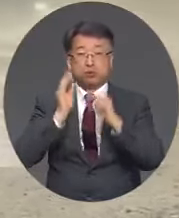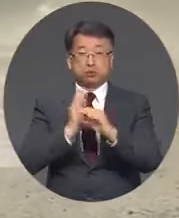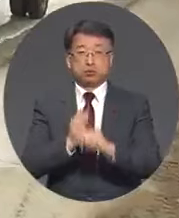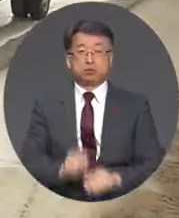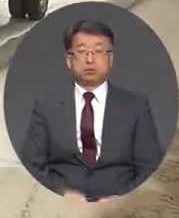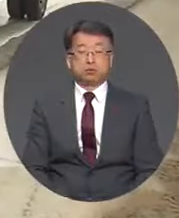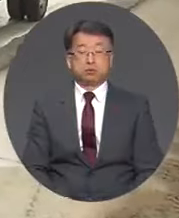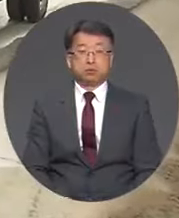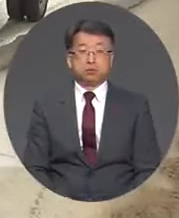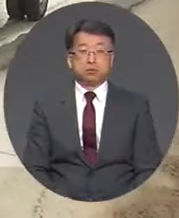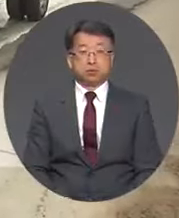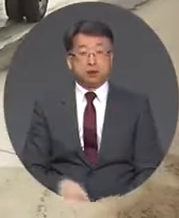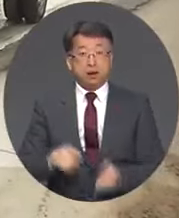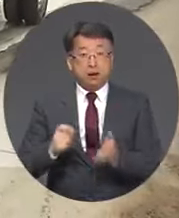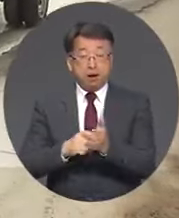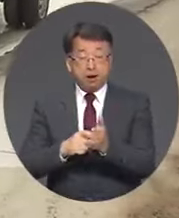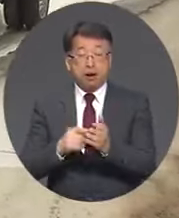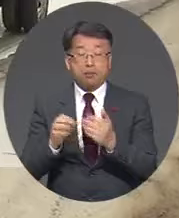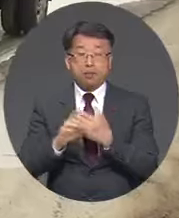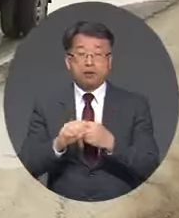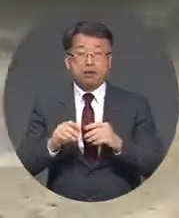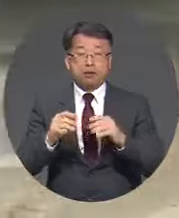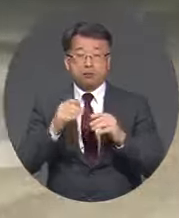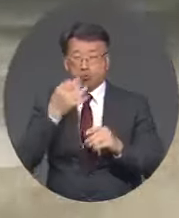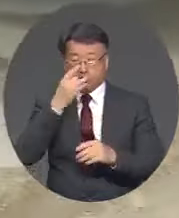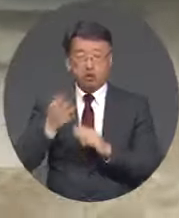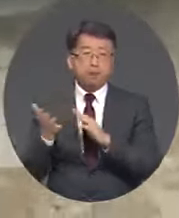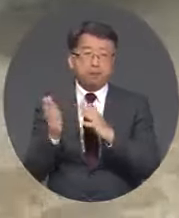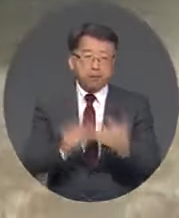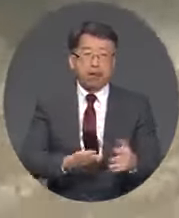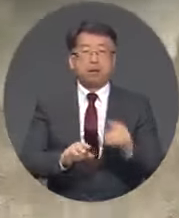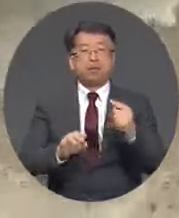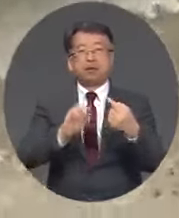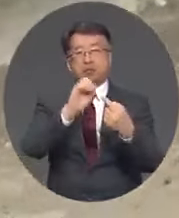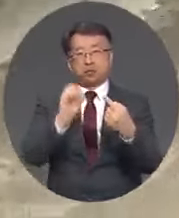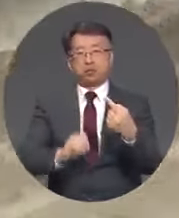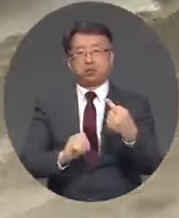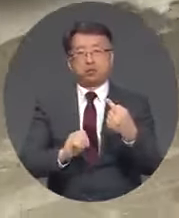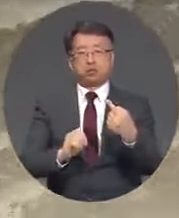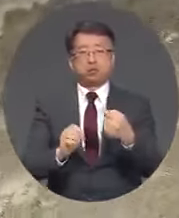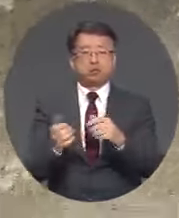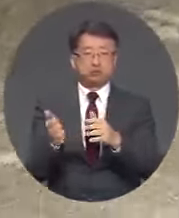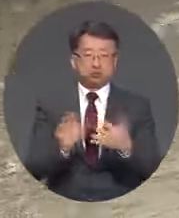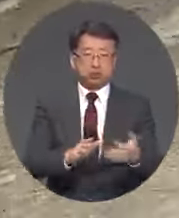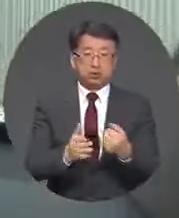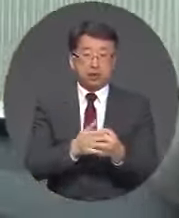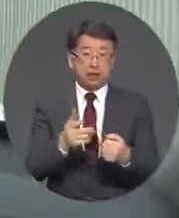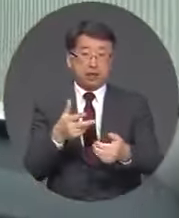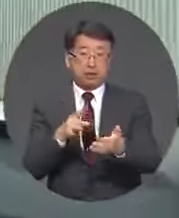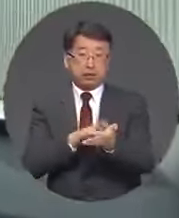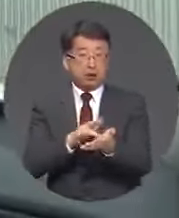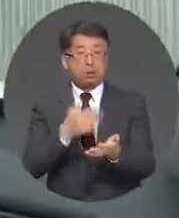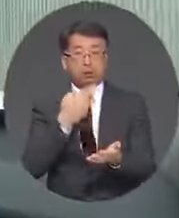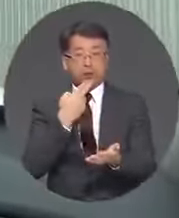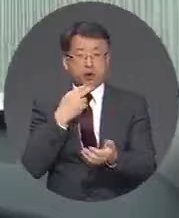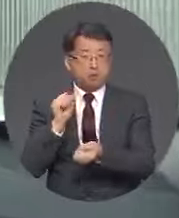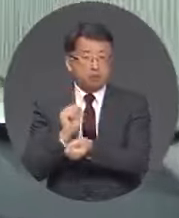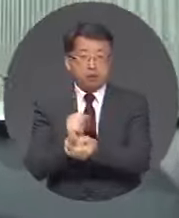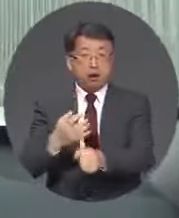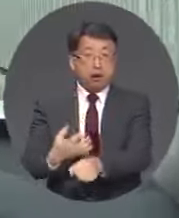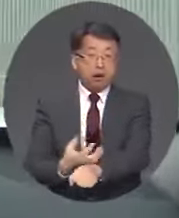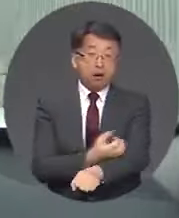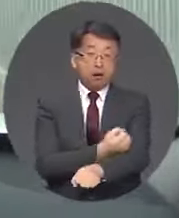있습니다. 급성일 경우 치사율이 100%나 되는 아프리카 돼지 열병은 백신이나 치료제가 없고 확산 속도가